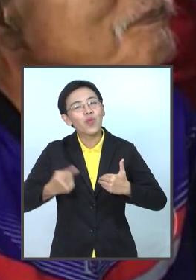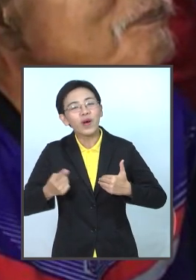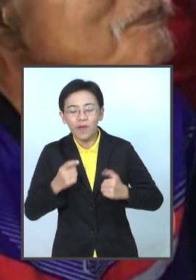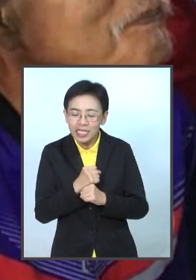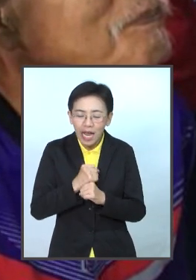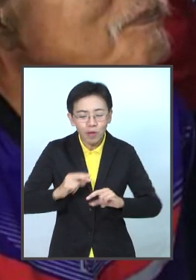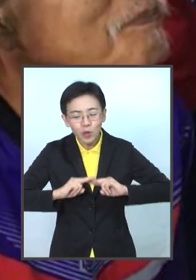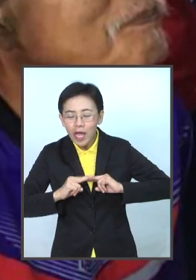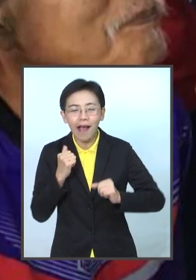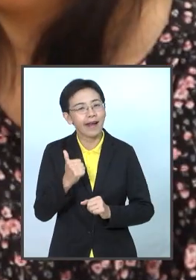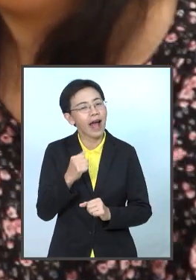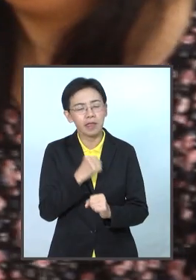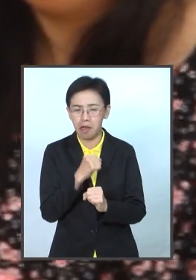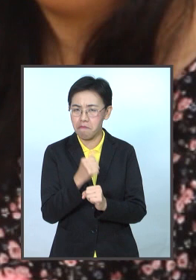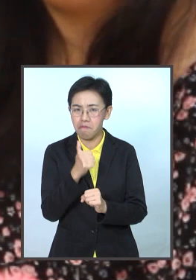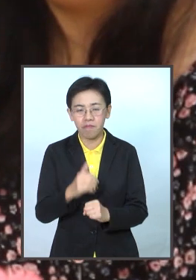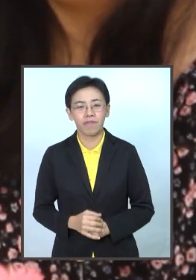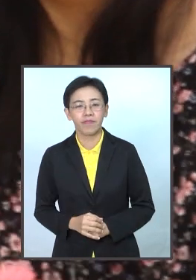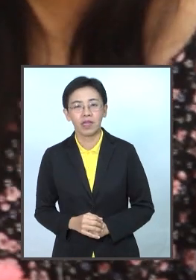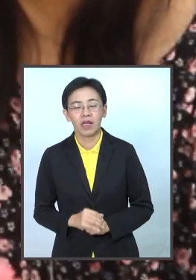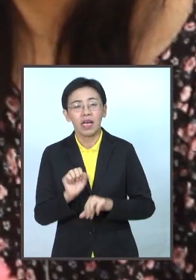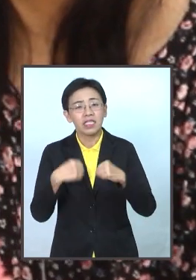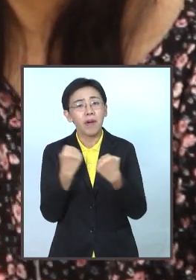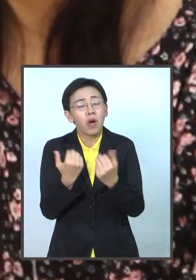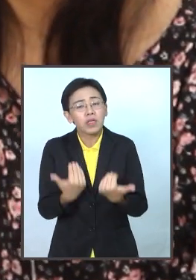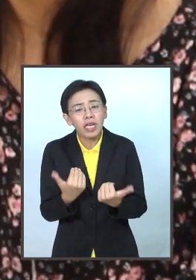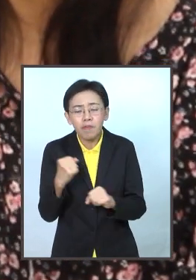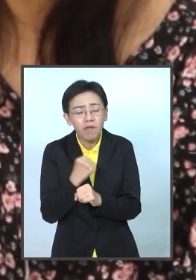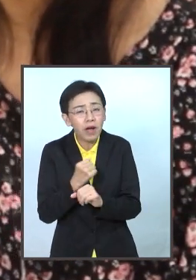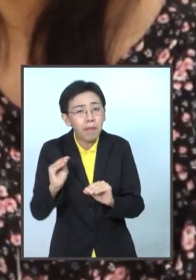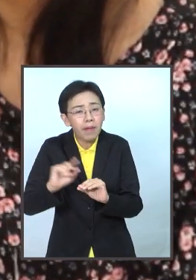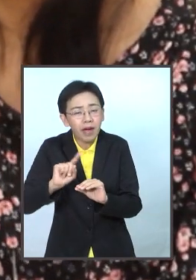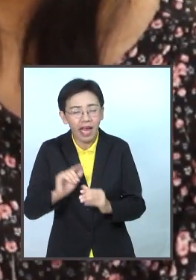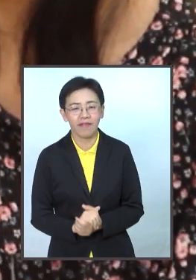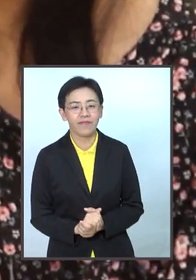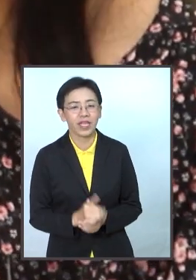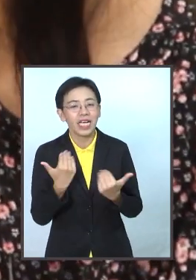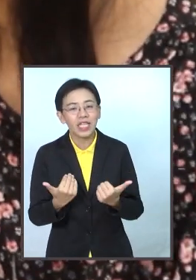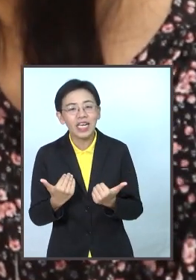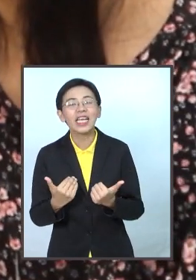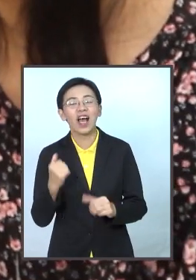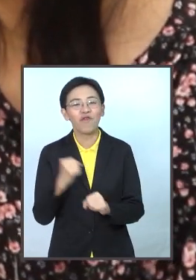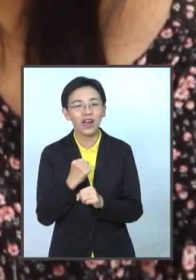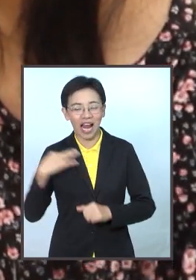ำได้ดีค่อนข้างได้ดี แล้วมาที่สมาคมตอนนี้เนี่ยได้บอกอะไรเพิ่มเติมคะ ก็มาเดินแบ